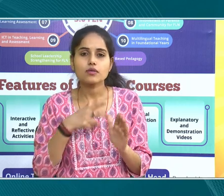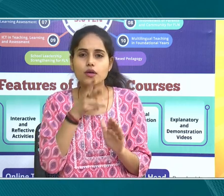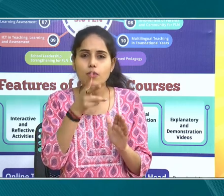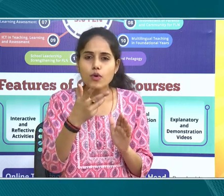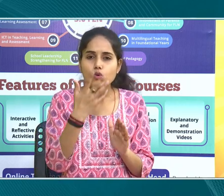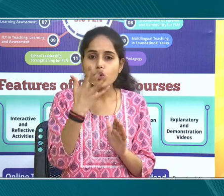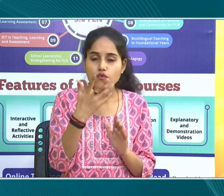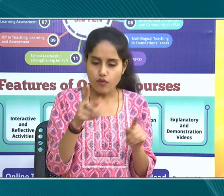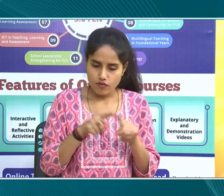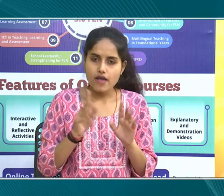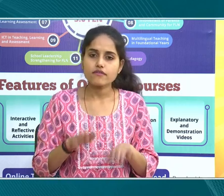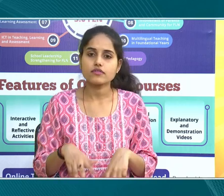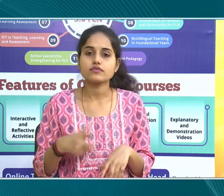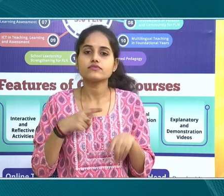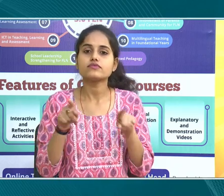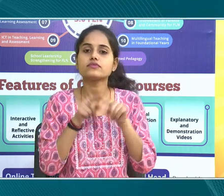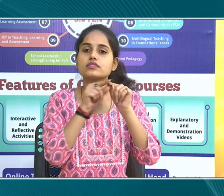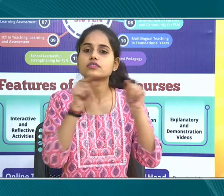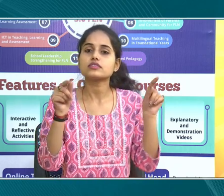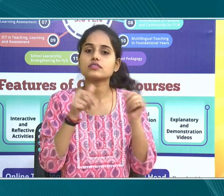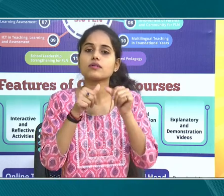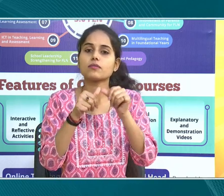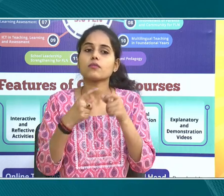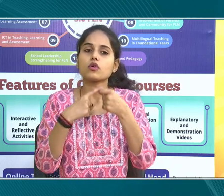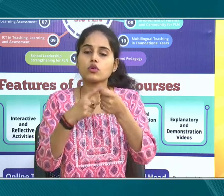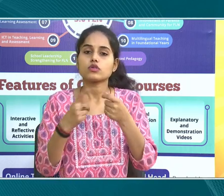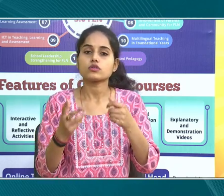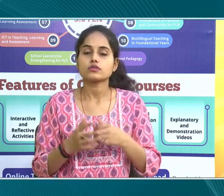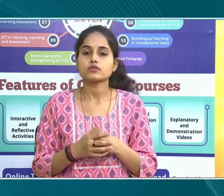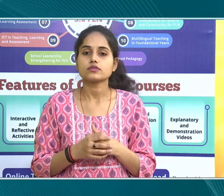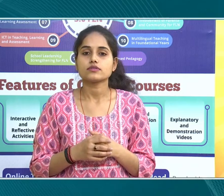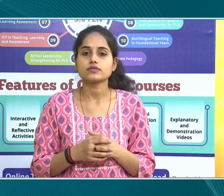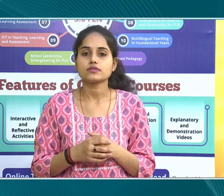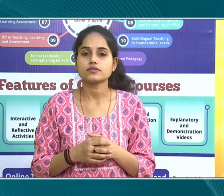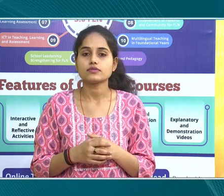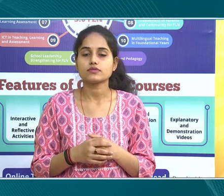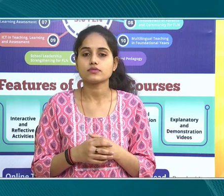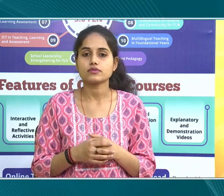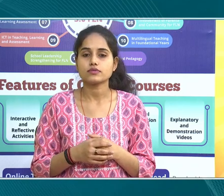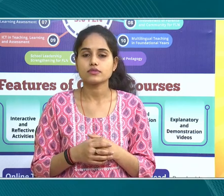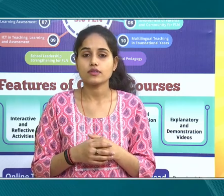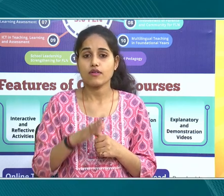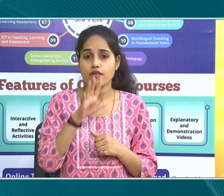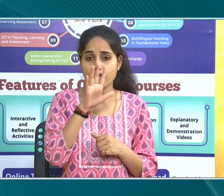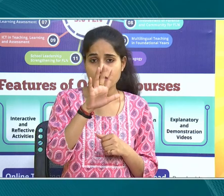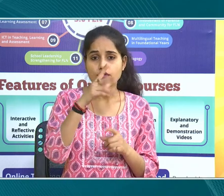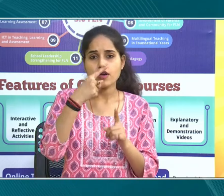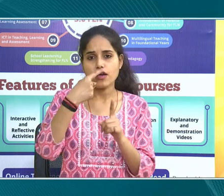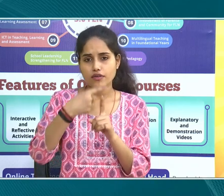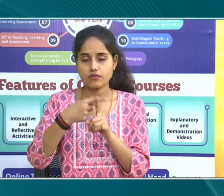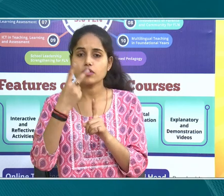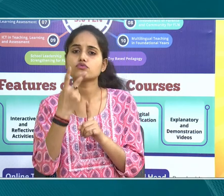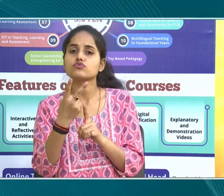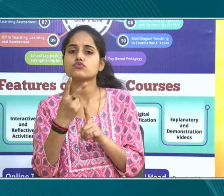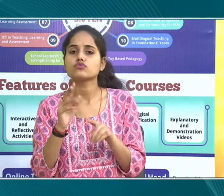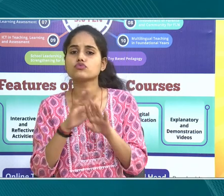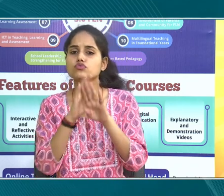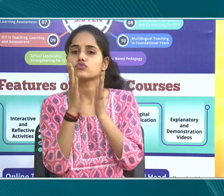एक और मैं सवाल देती हूं फाइव में प्लस तू करना